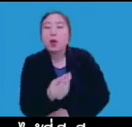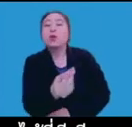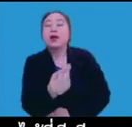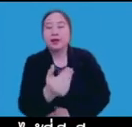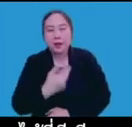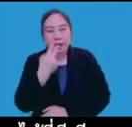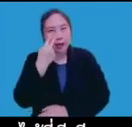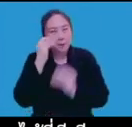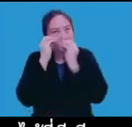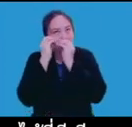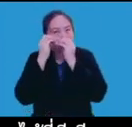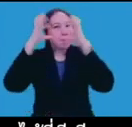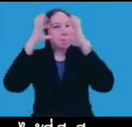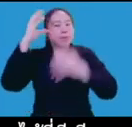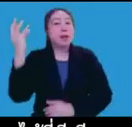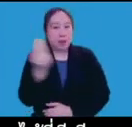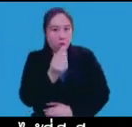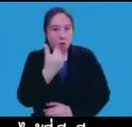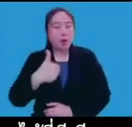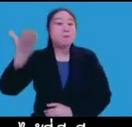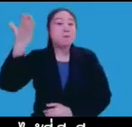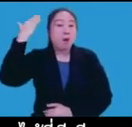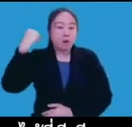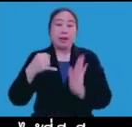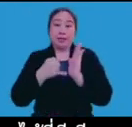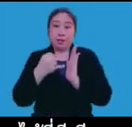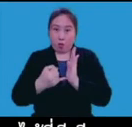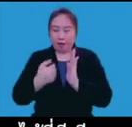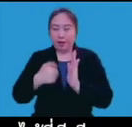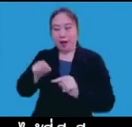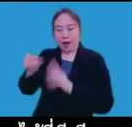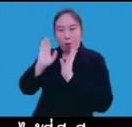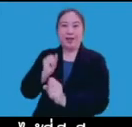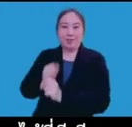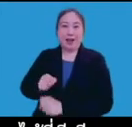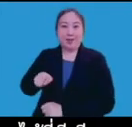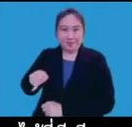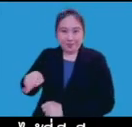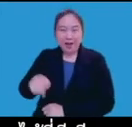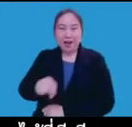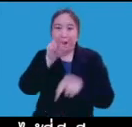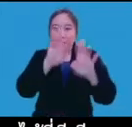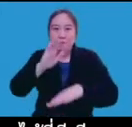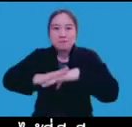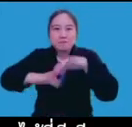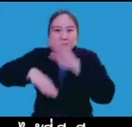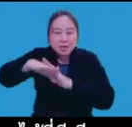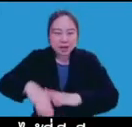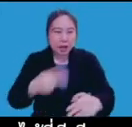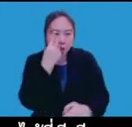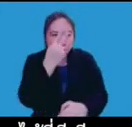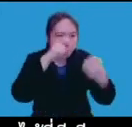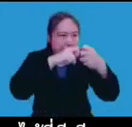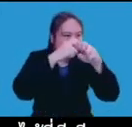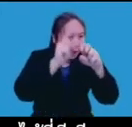เห็นภาพไวขึ้นนะครับที่ผ่านมาทางจังหวัดได้ให้เจ้าหน้าที่เนี่ยทีมงานเนี่ยใช้ระบบมือในการแยกแยะ